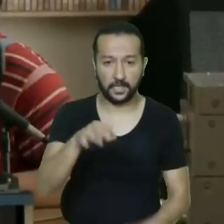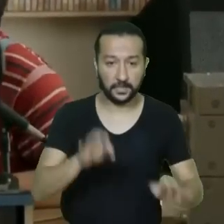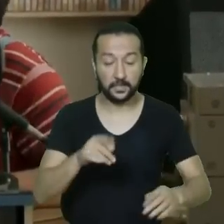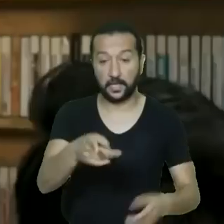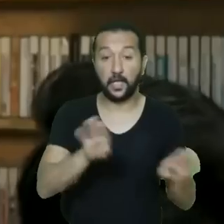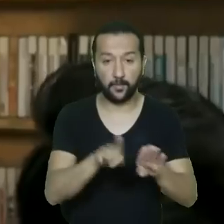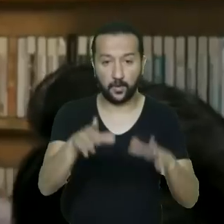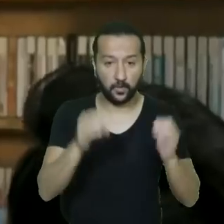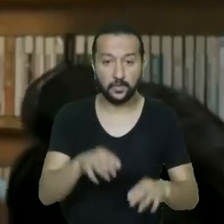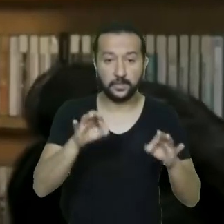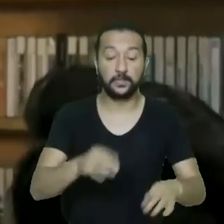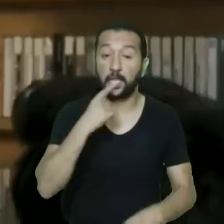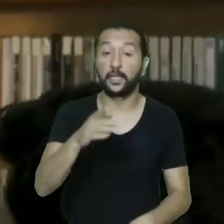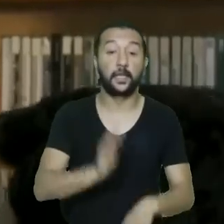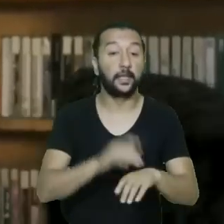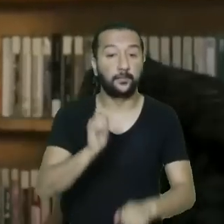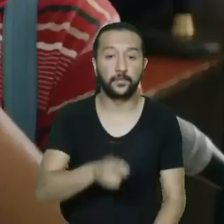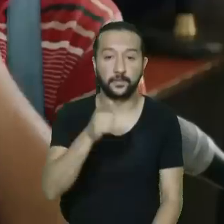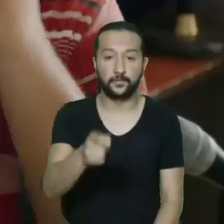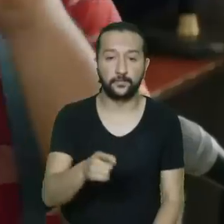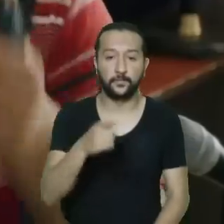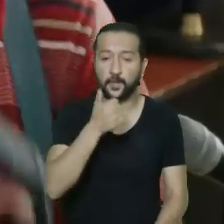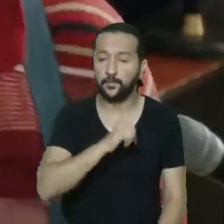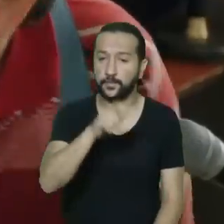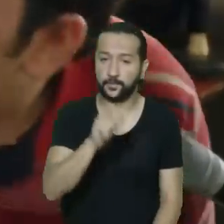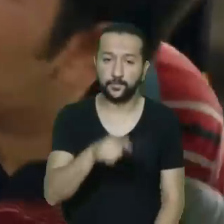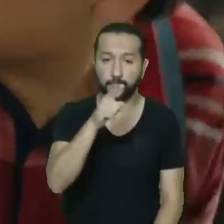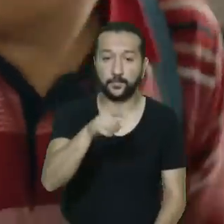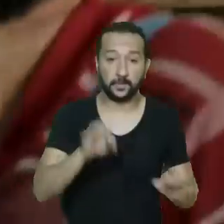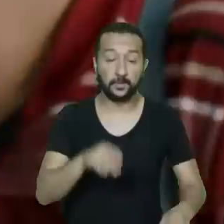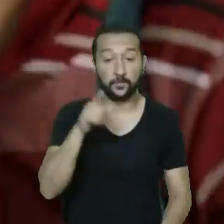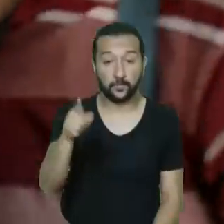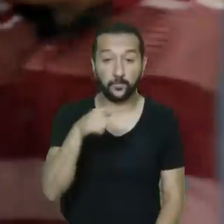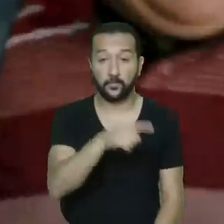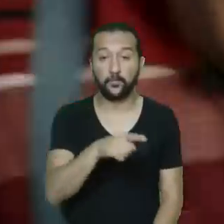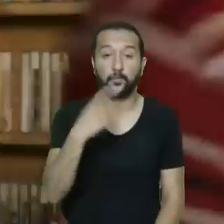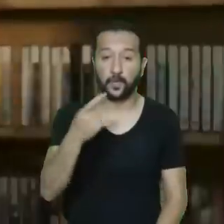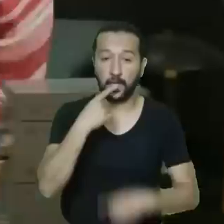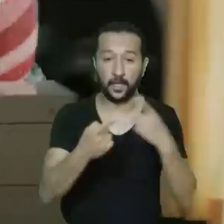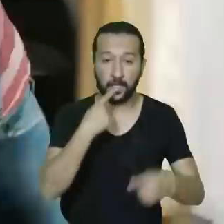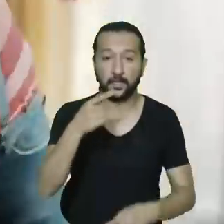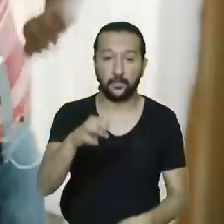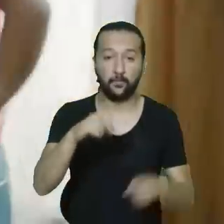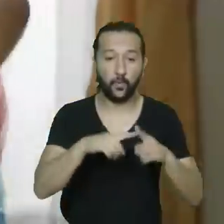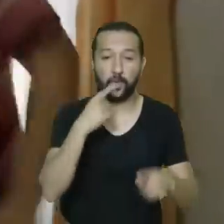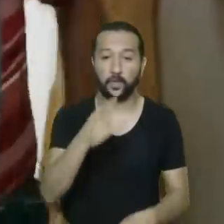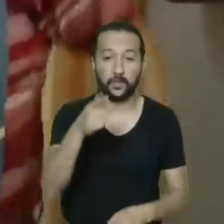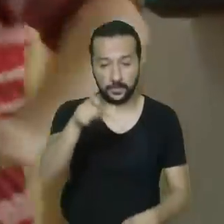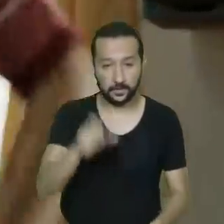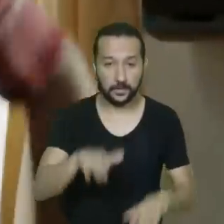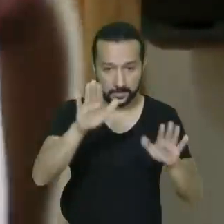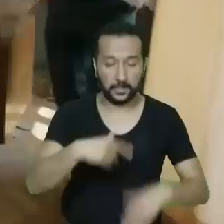şimdi kapalı. He? Şimdi ne edeceksin? Ya Yılmaz abi, şimdi bu pot falan. Gel